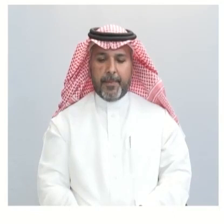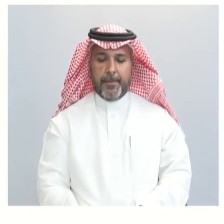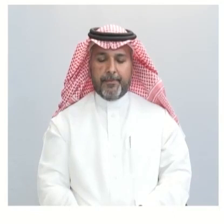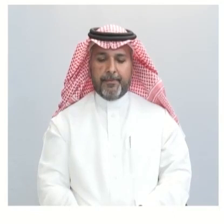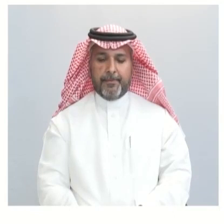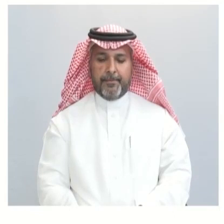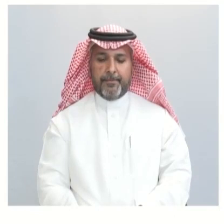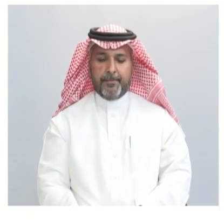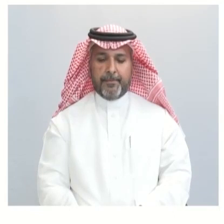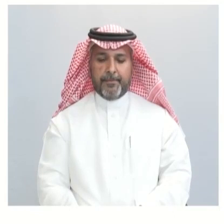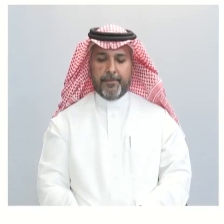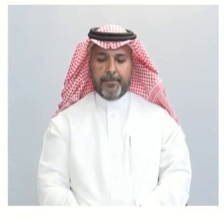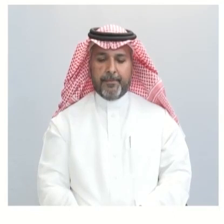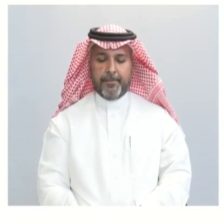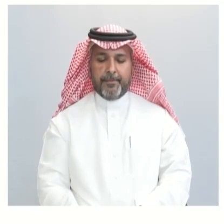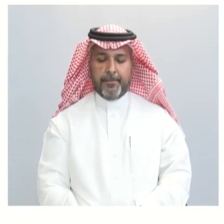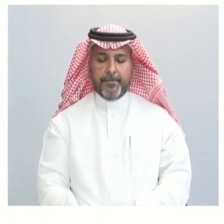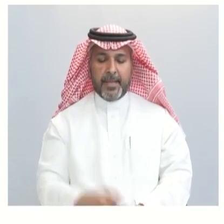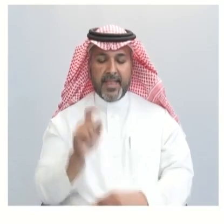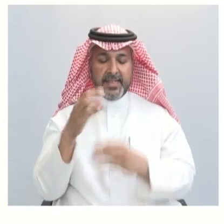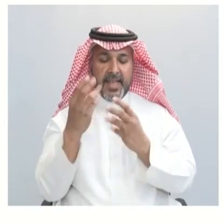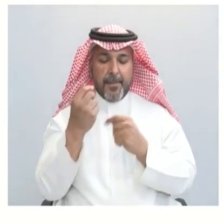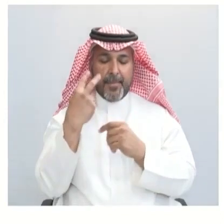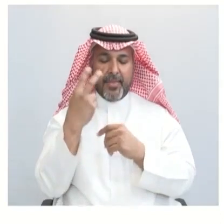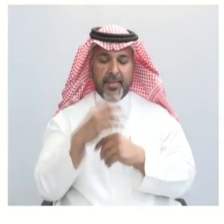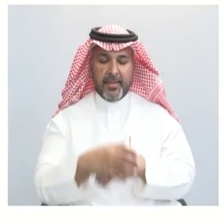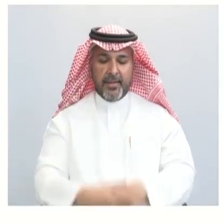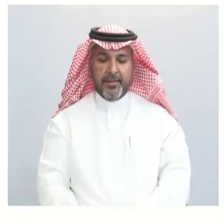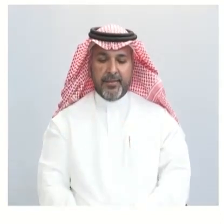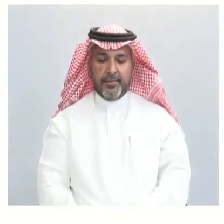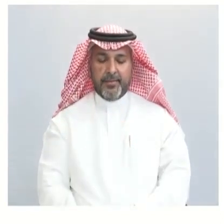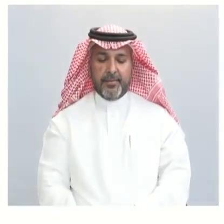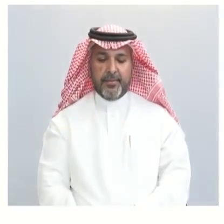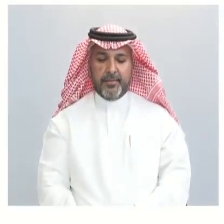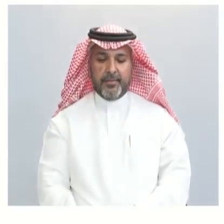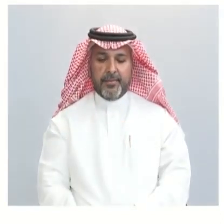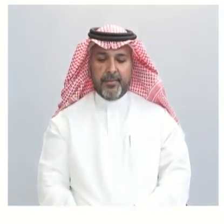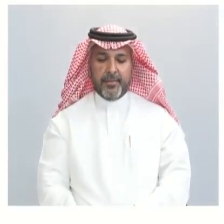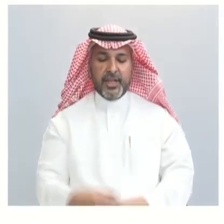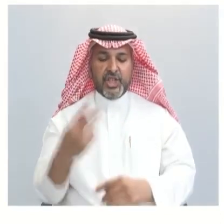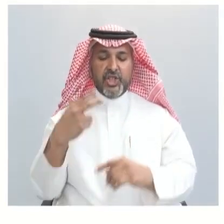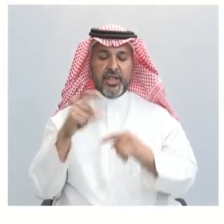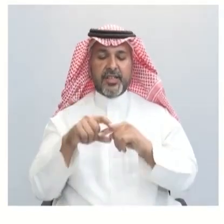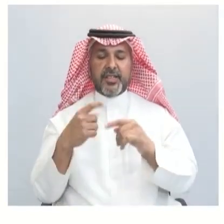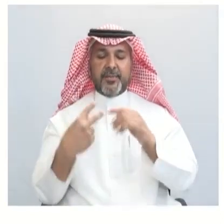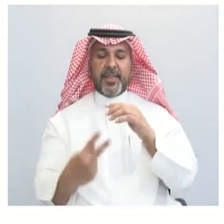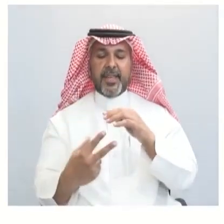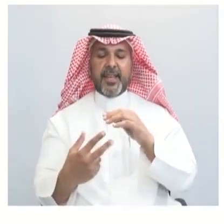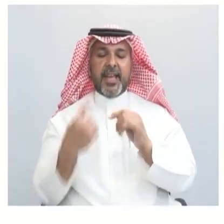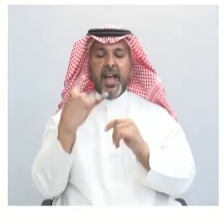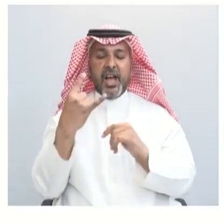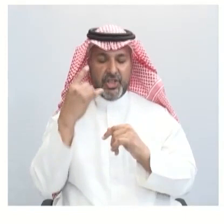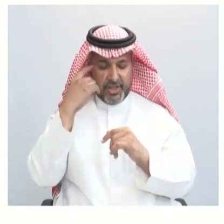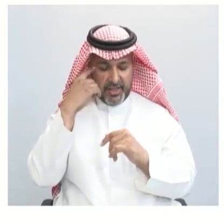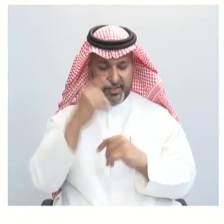اثنين راح تكون المساحه المخصصه لكل شخص ماذا 10 لان 20 تق 2 10 طيب لما يكونون اربعه راح تكون المساحه